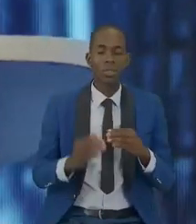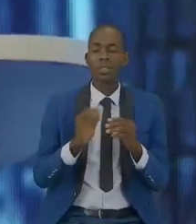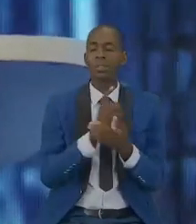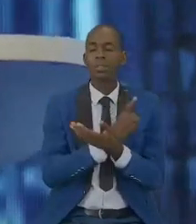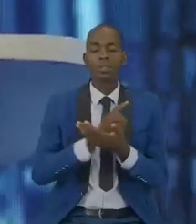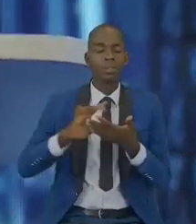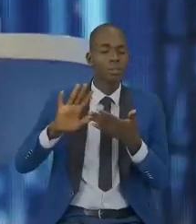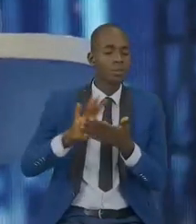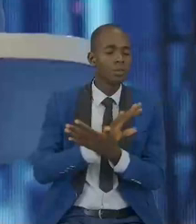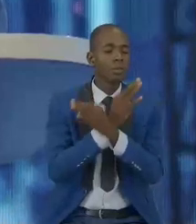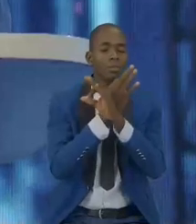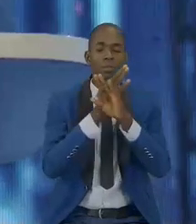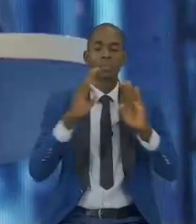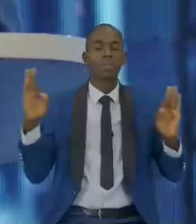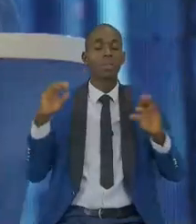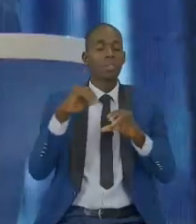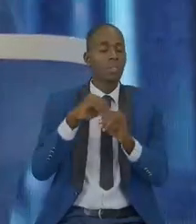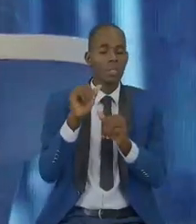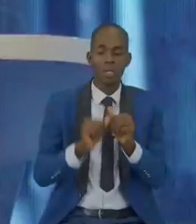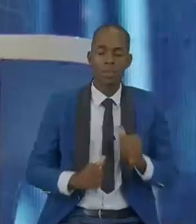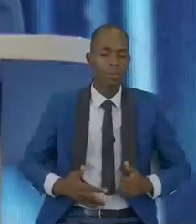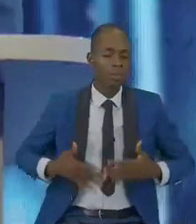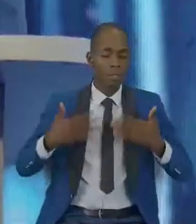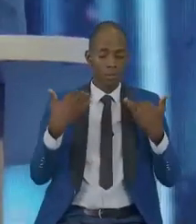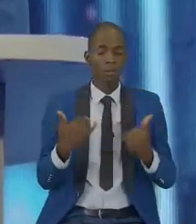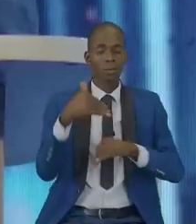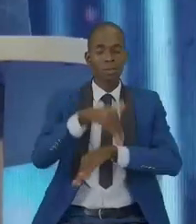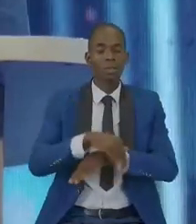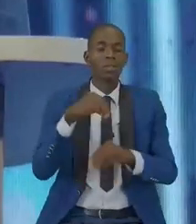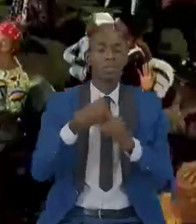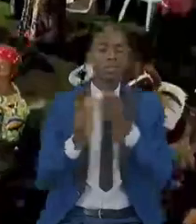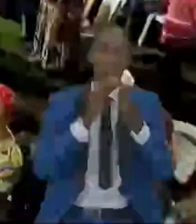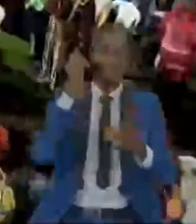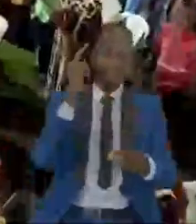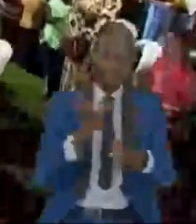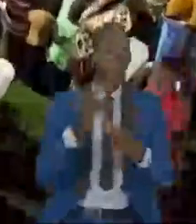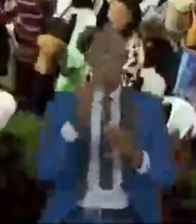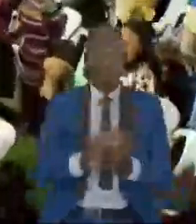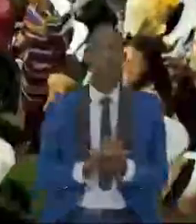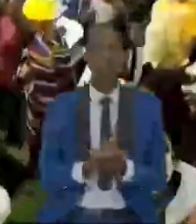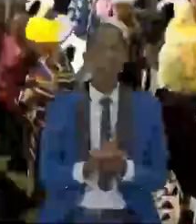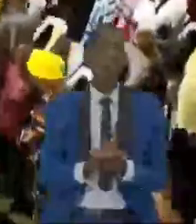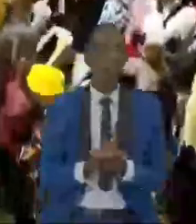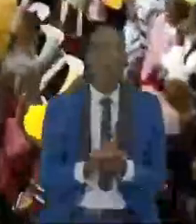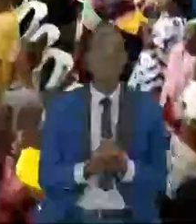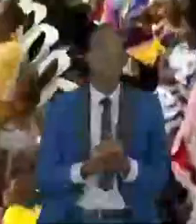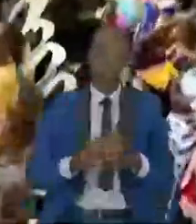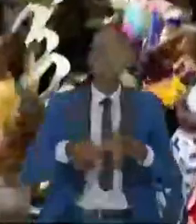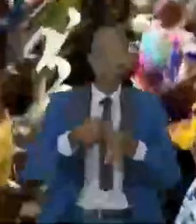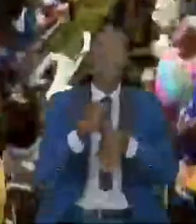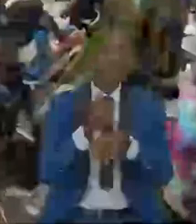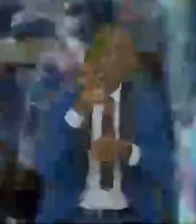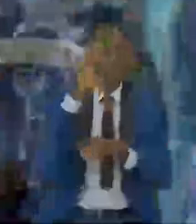le miracle de délivrance et de la libération totale et surnaturelle dans chaque vie au